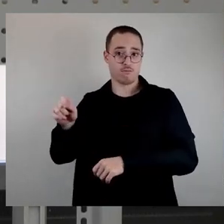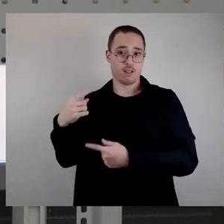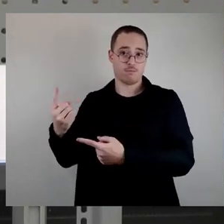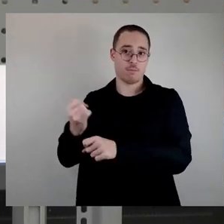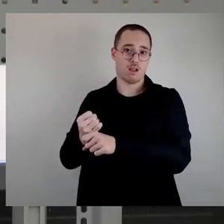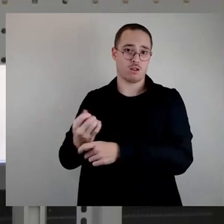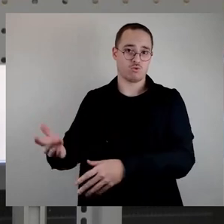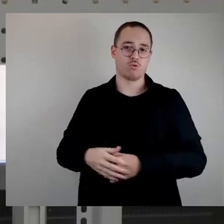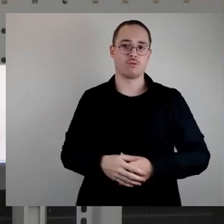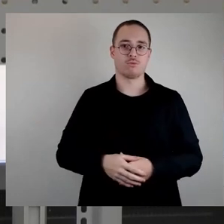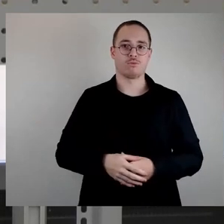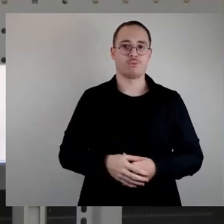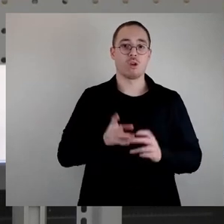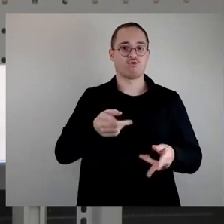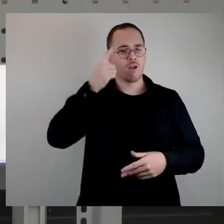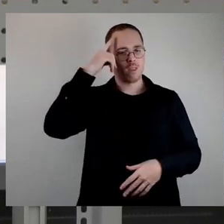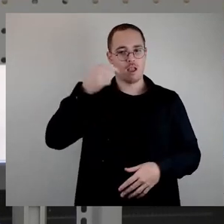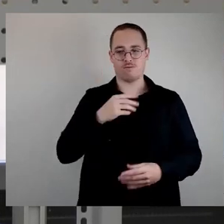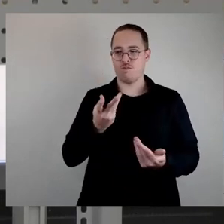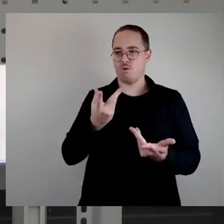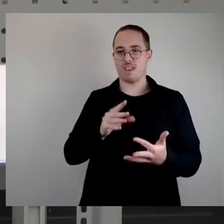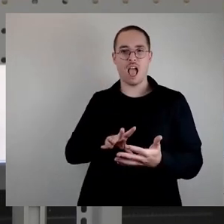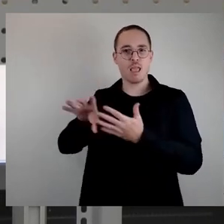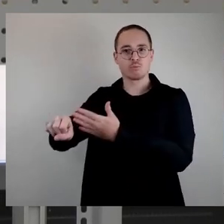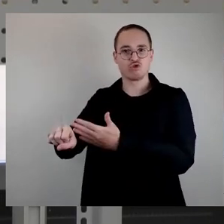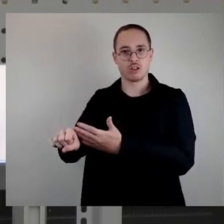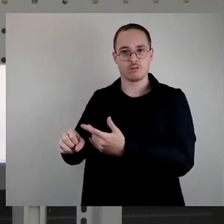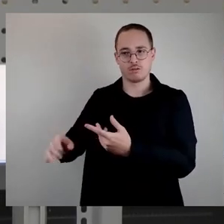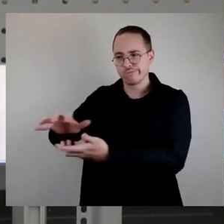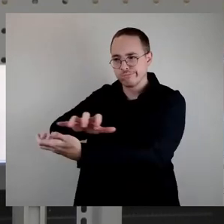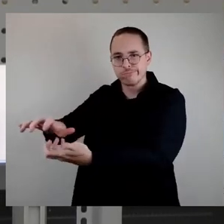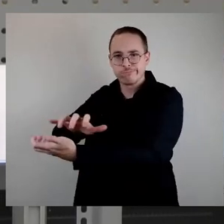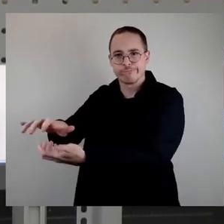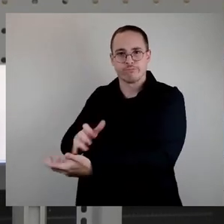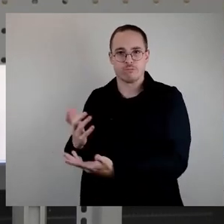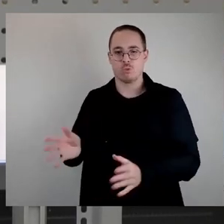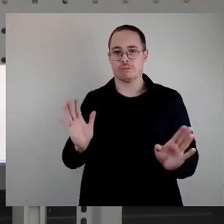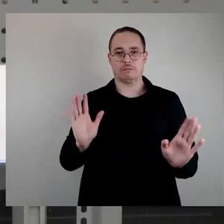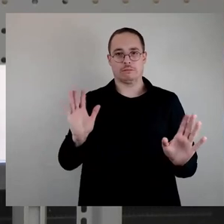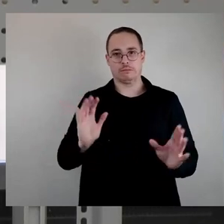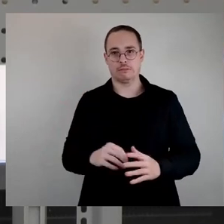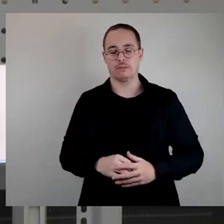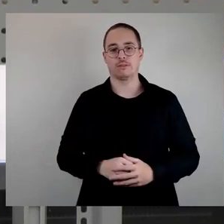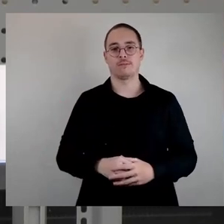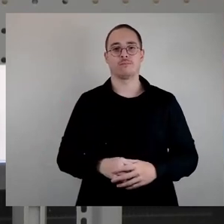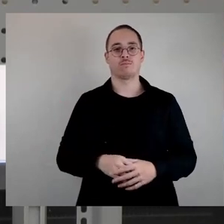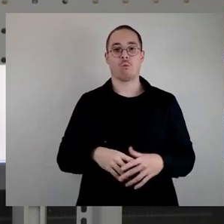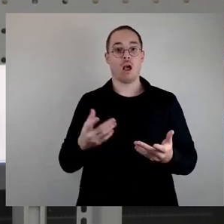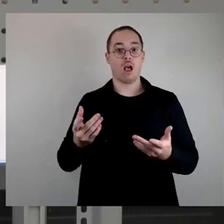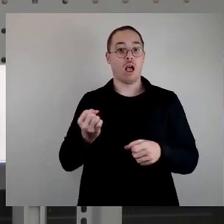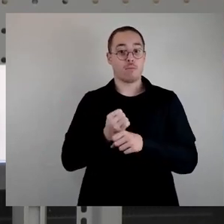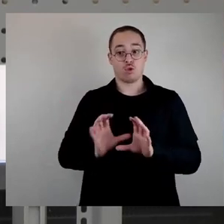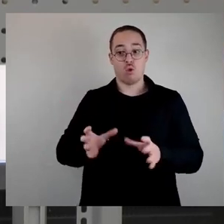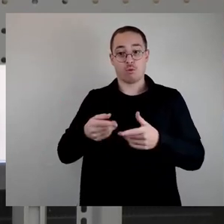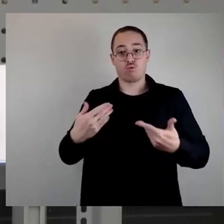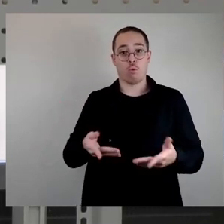angehen. Dabei ist doch jetzt schon offensichtlich, was die Kommunalpolitik tun kann. Da braucht es doch keine Arbeitsgruppe, nämlich die Schaffung der